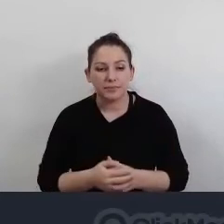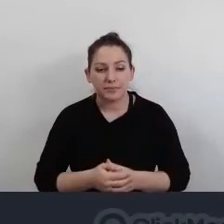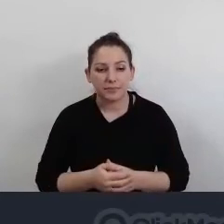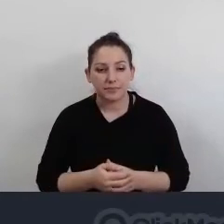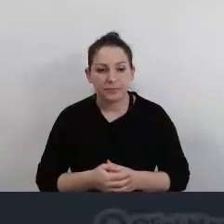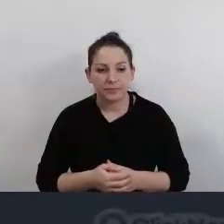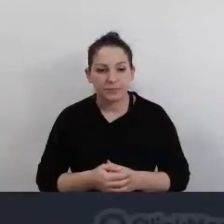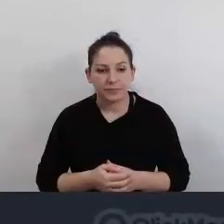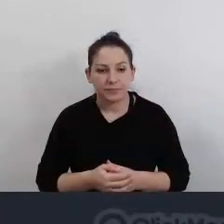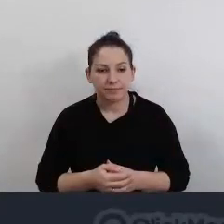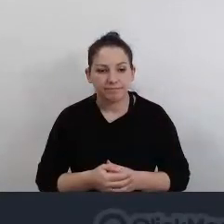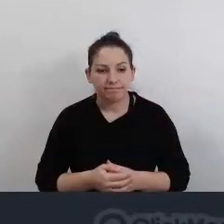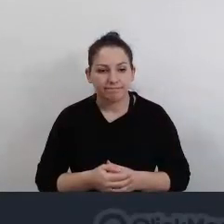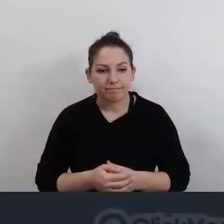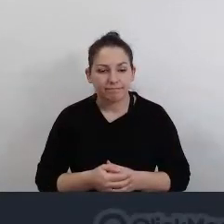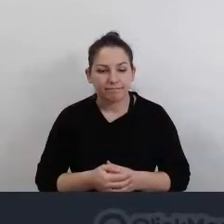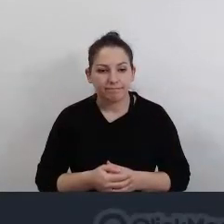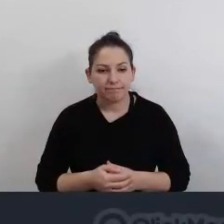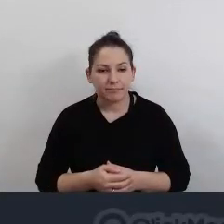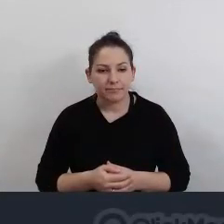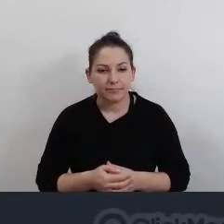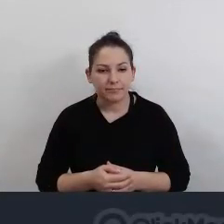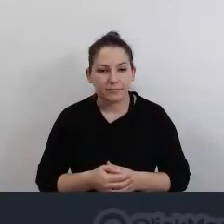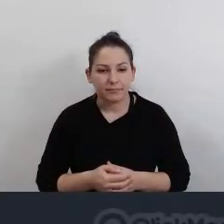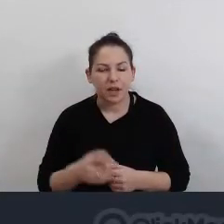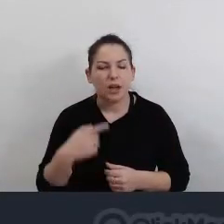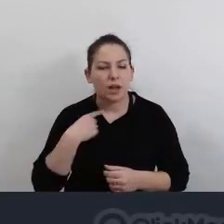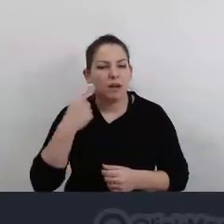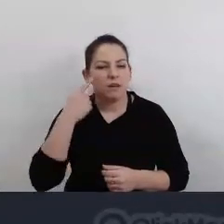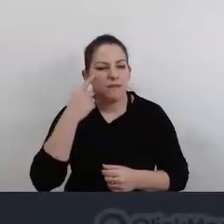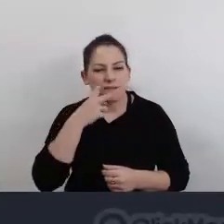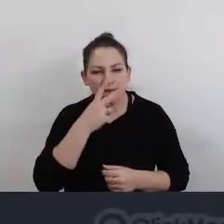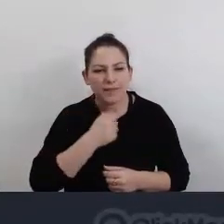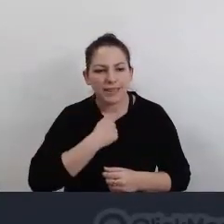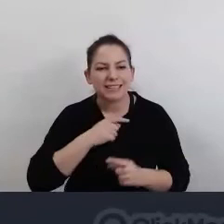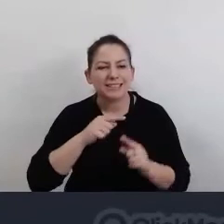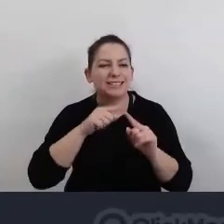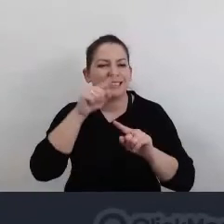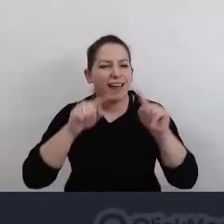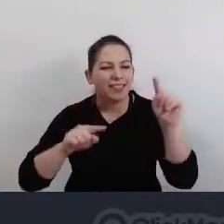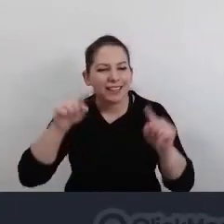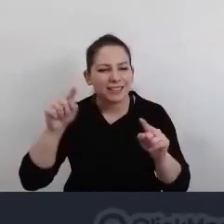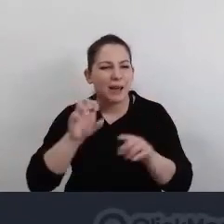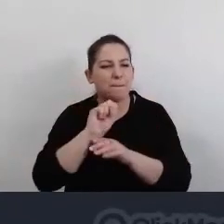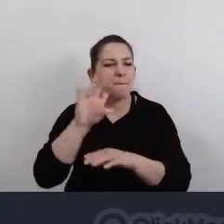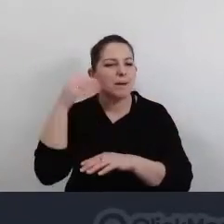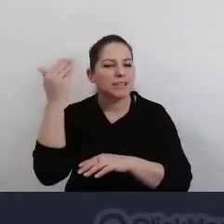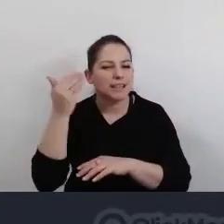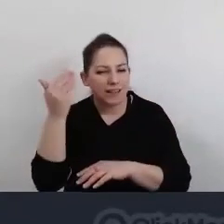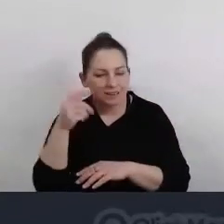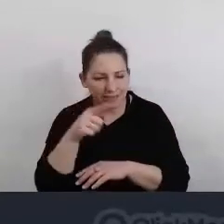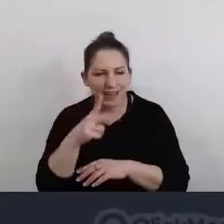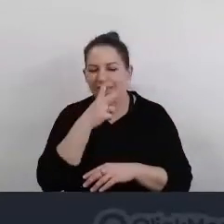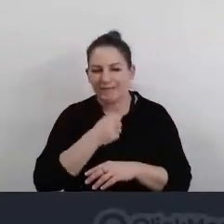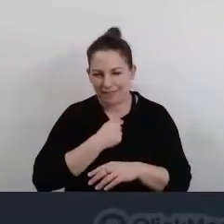no, był dla nas bardzo niesprzyjający. To zostało zauważane również w tych statystykach i prezentacji, jeśli chodzi